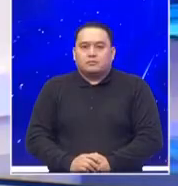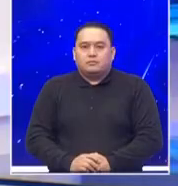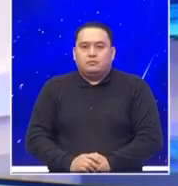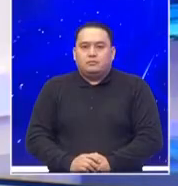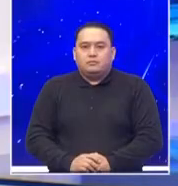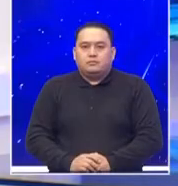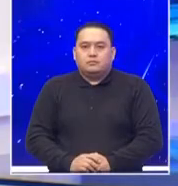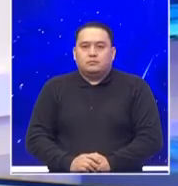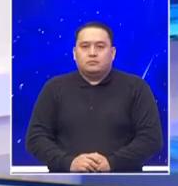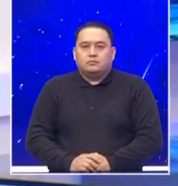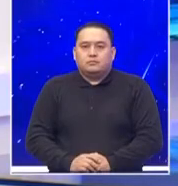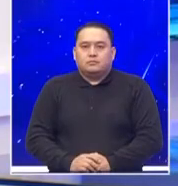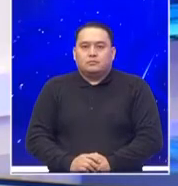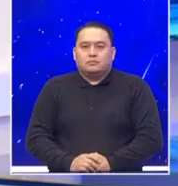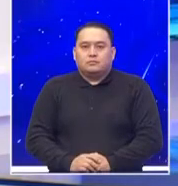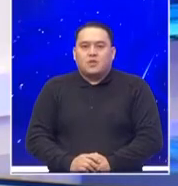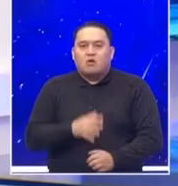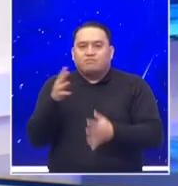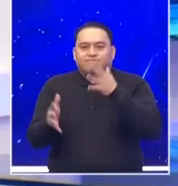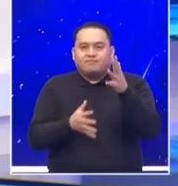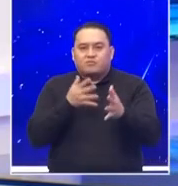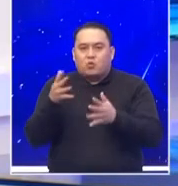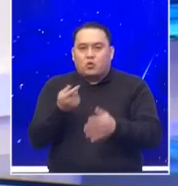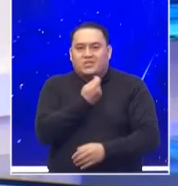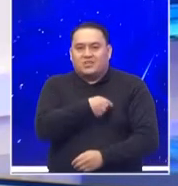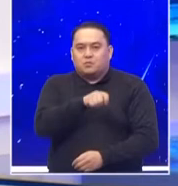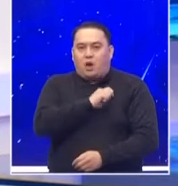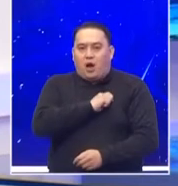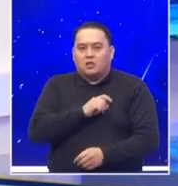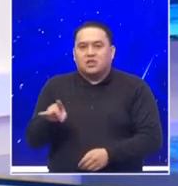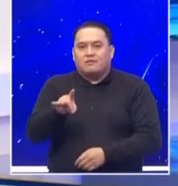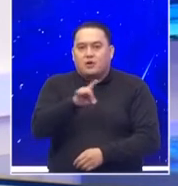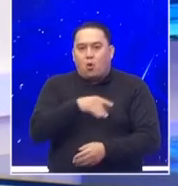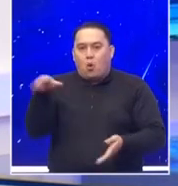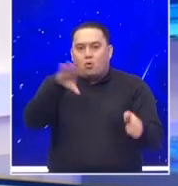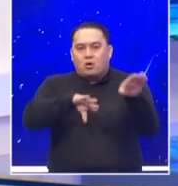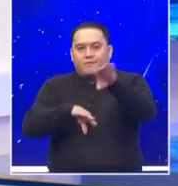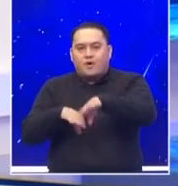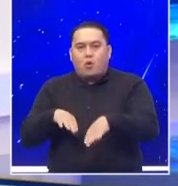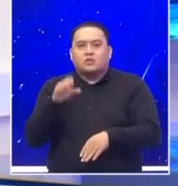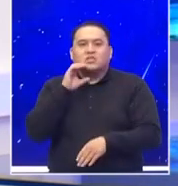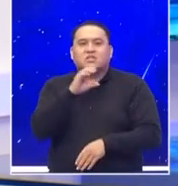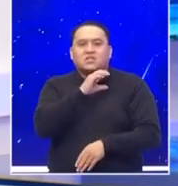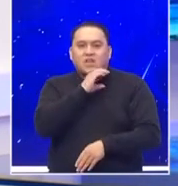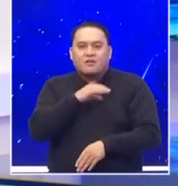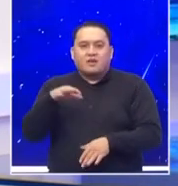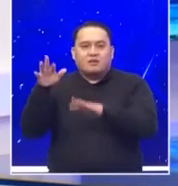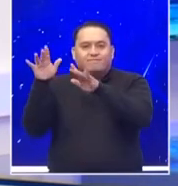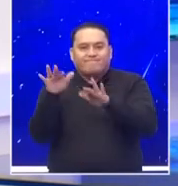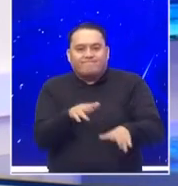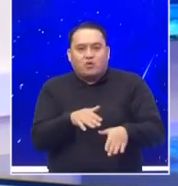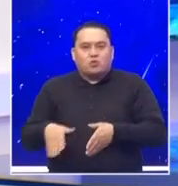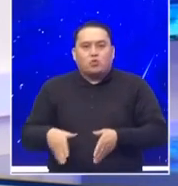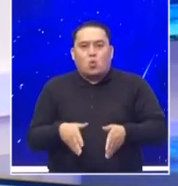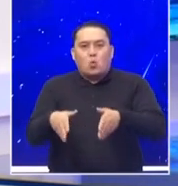во власти снежной бури оказался ряд испанских регионов в горной астурии что на севере страны лавина сошла на одну из дорог